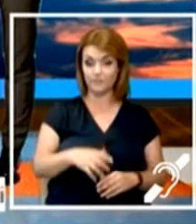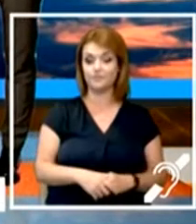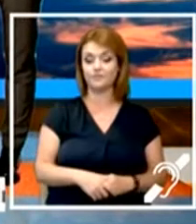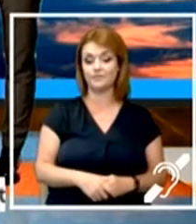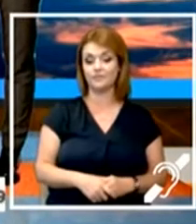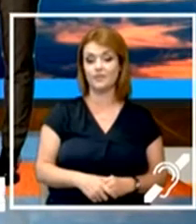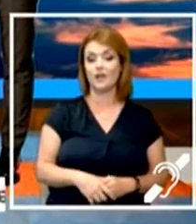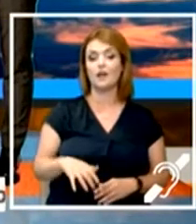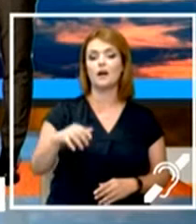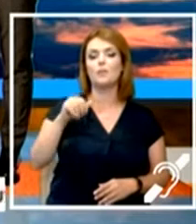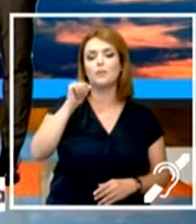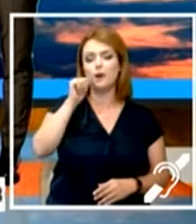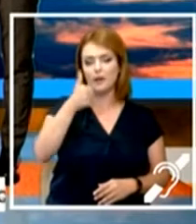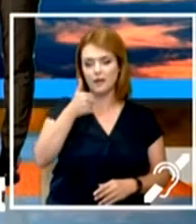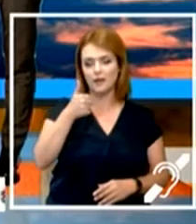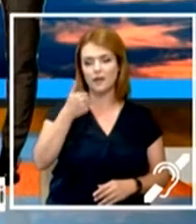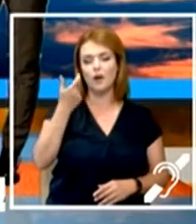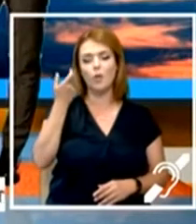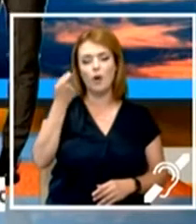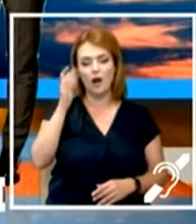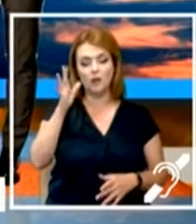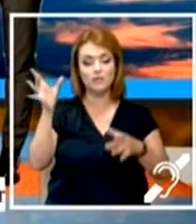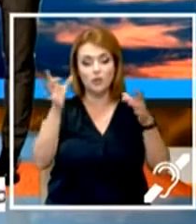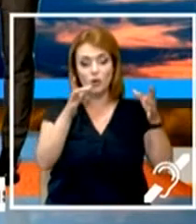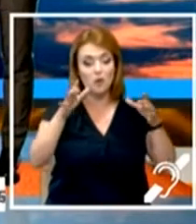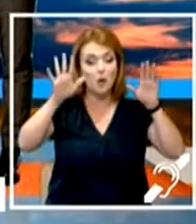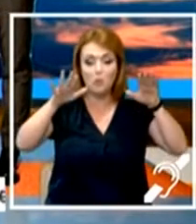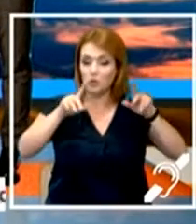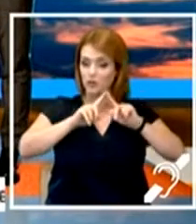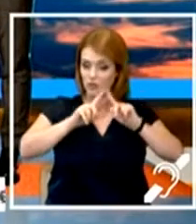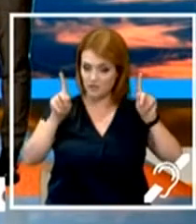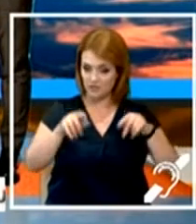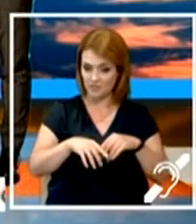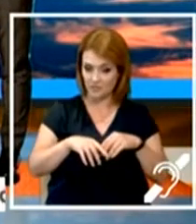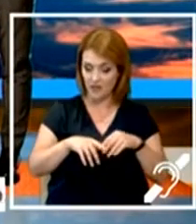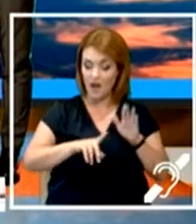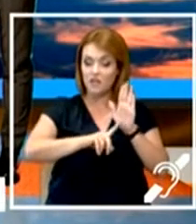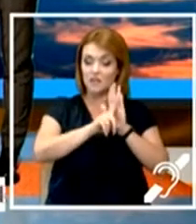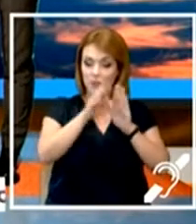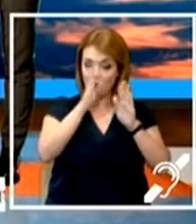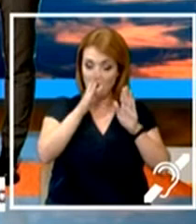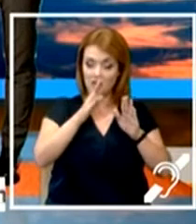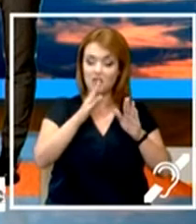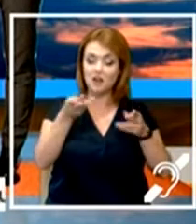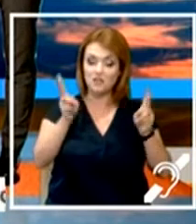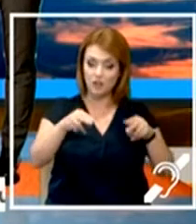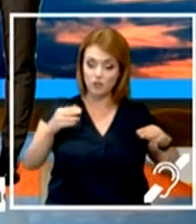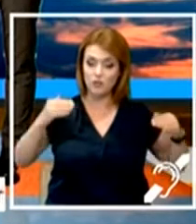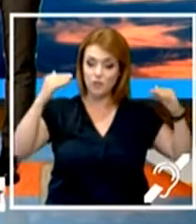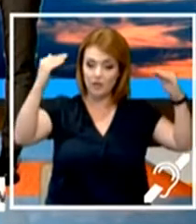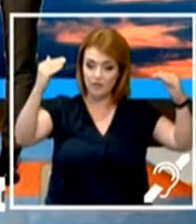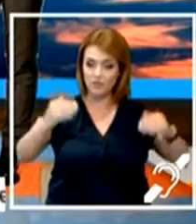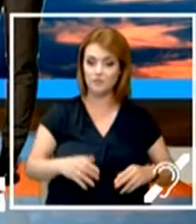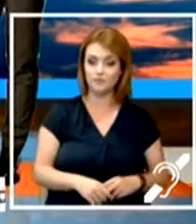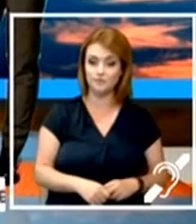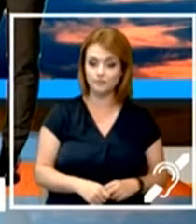și câțiva nori, însă nu vor fi condiții de precipitații. Temperaturile rămân ridicate și doar prin raioanele nordice se mai răcorește